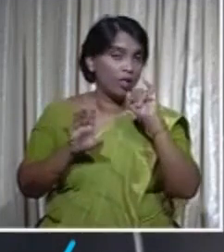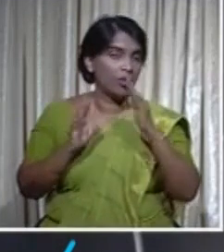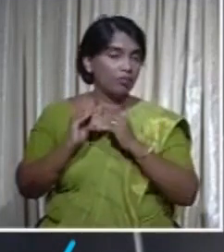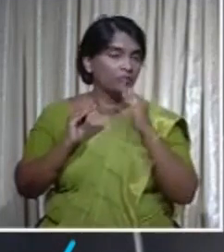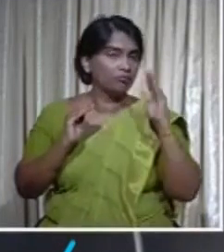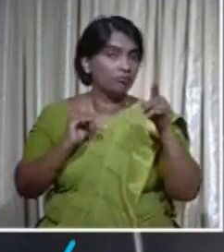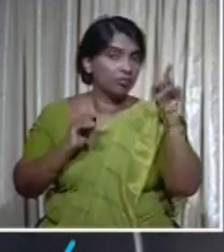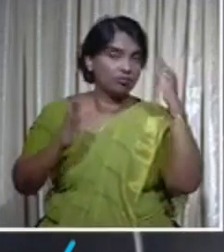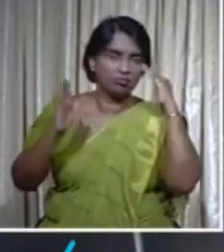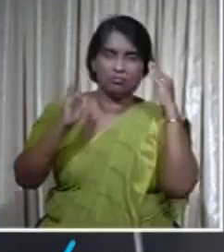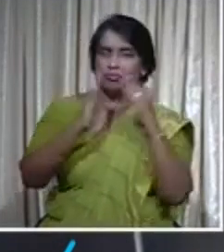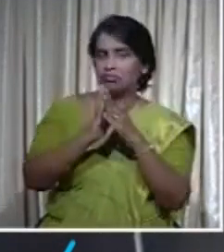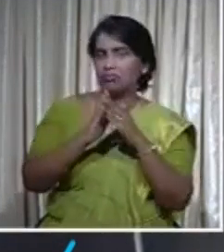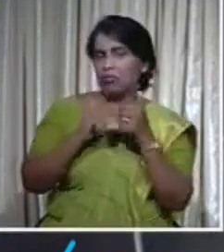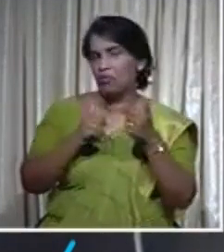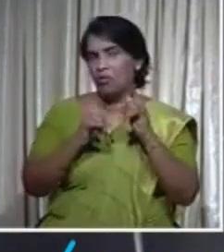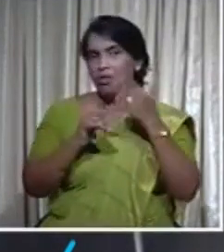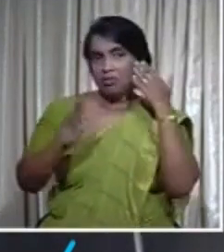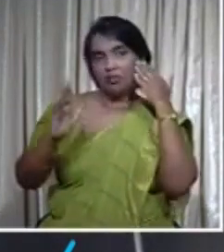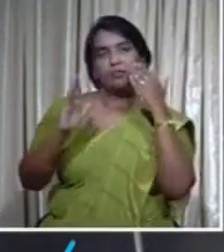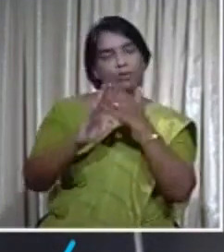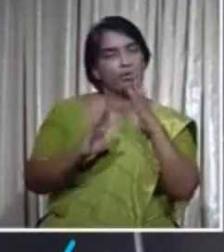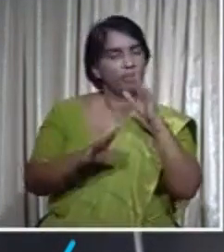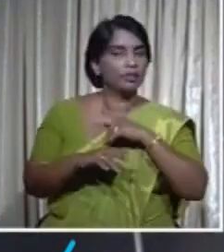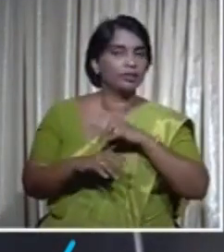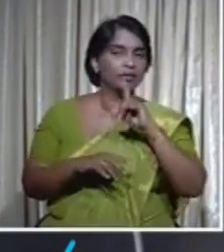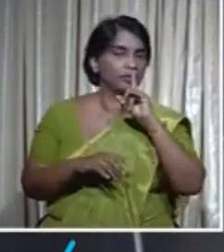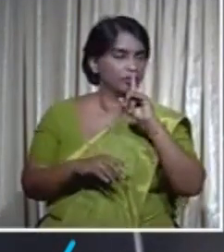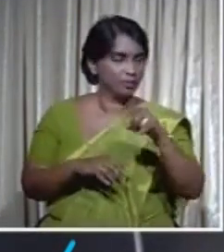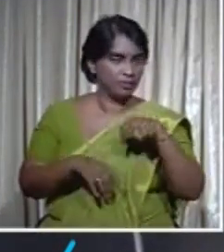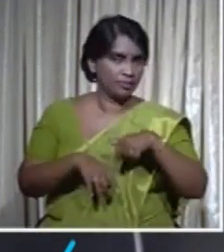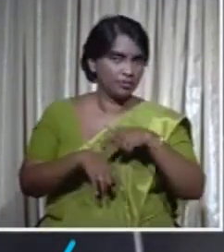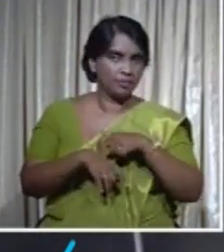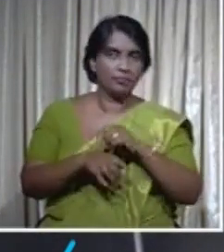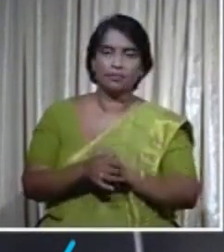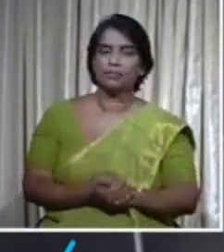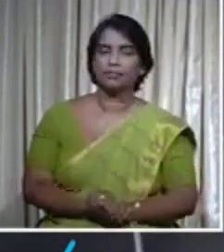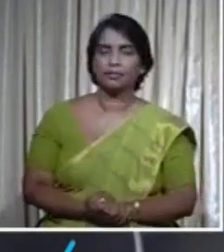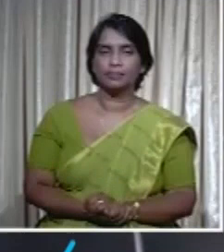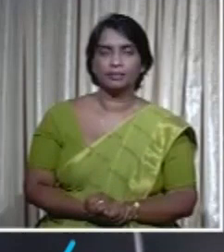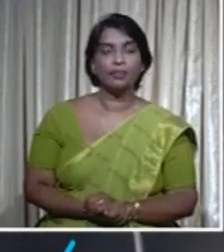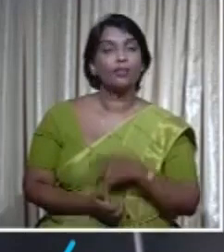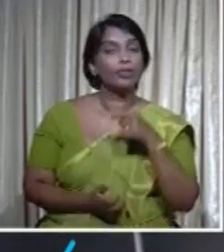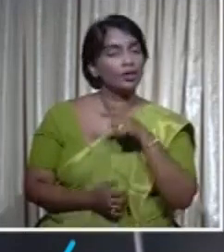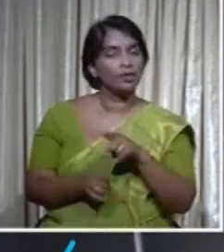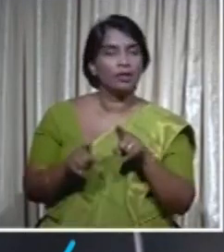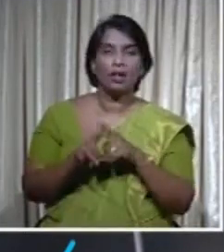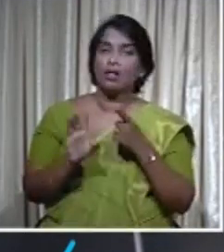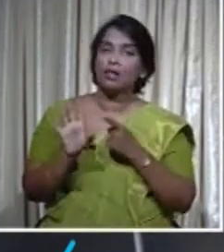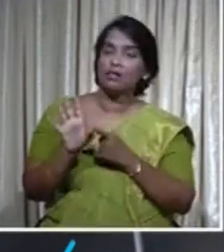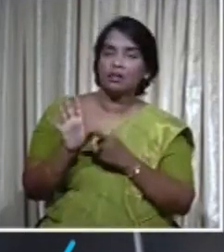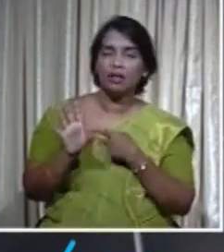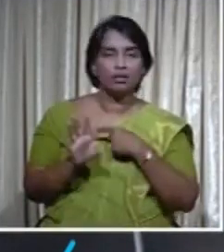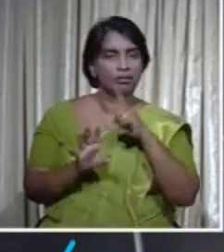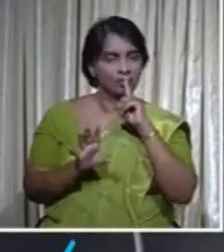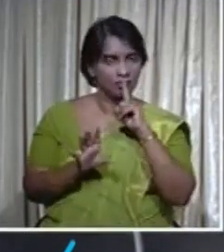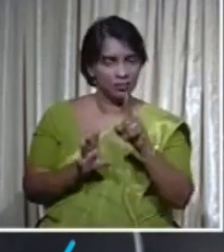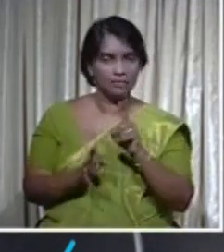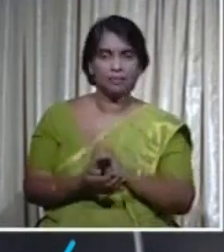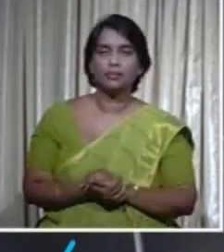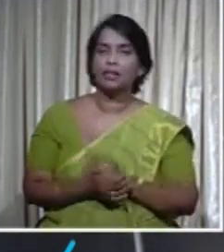எடுக்க வேண்டும் என்று இச்சந்தர்ப்பத்தில் நான் கேட்டுக்கொள்ள விரும்புகின்றேன். ஆகவே இதிலே இளைஞர்கள் என்பது உள்ளே வருகின்ற